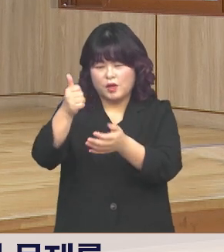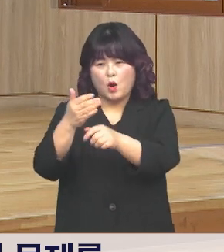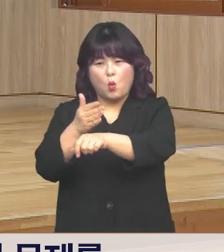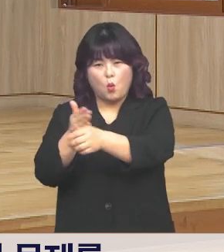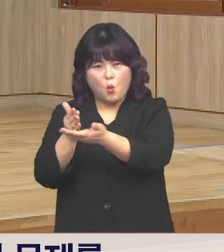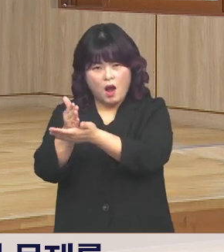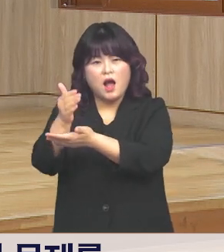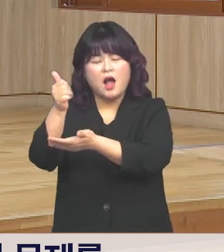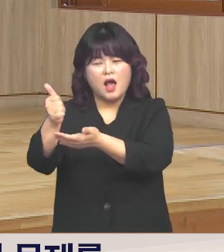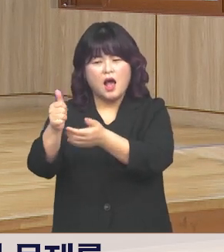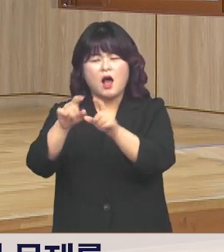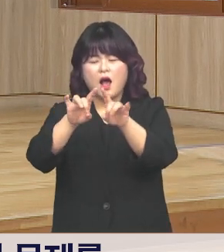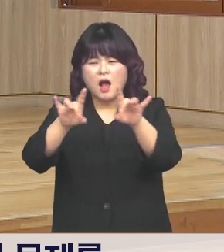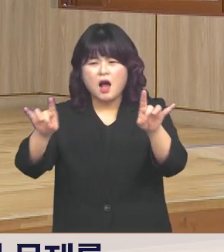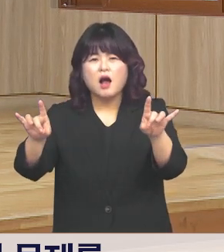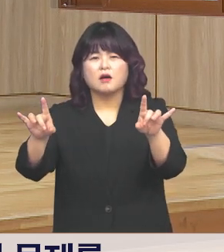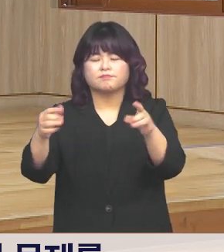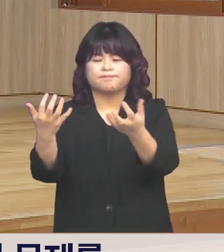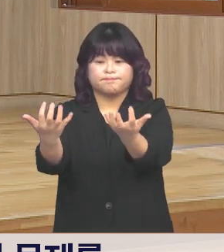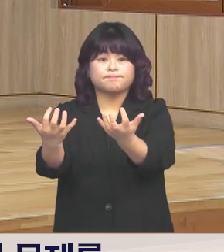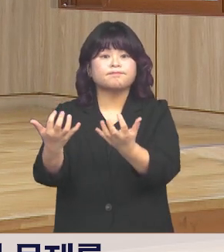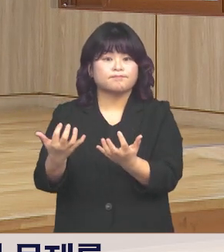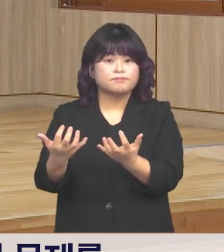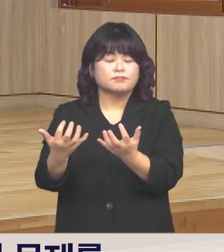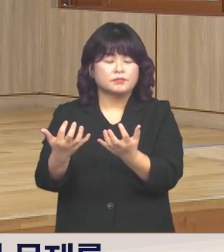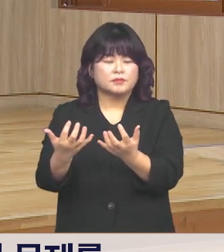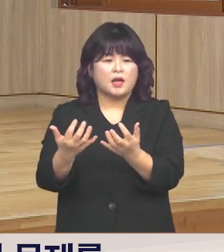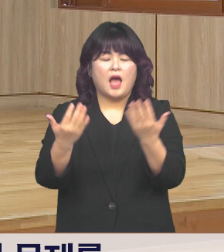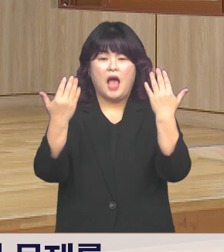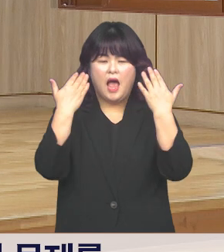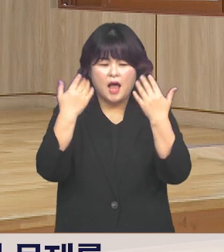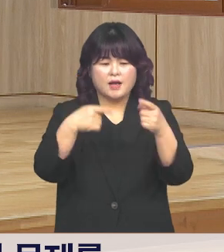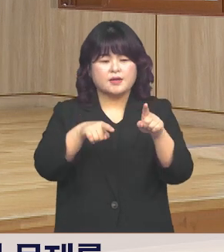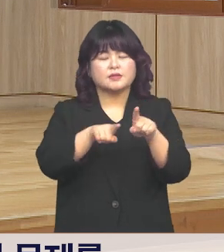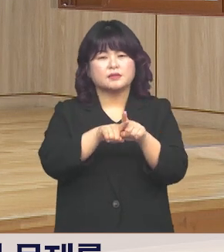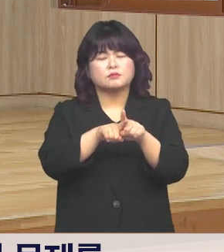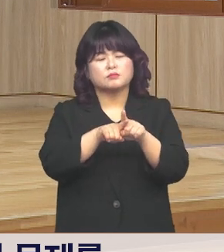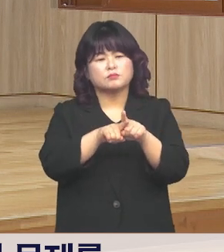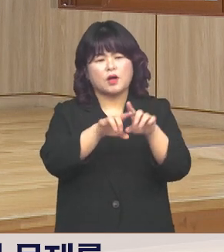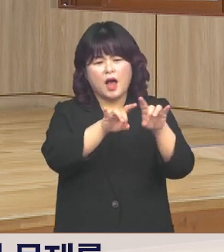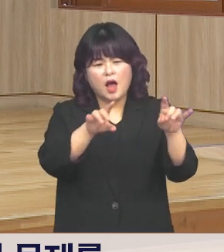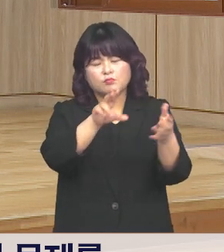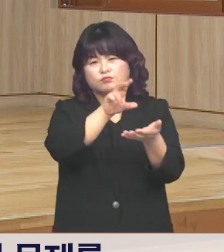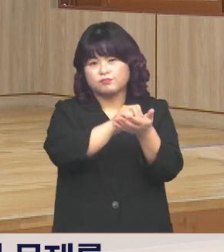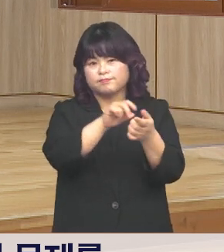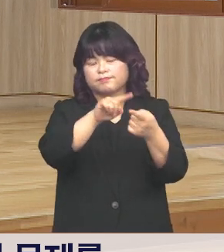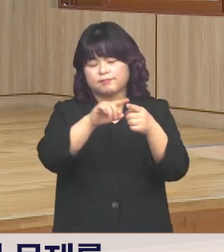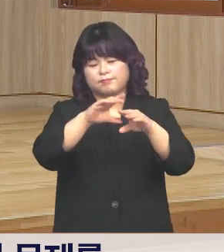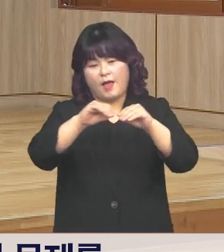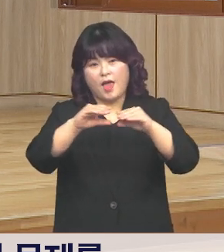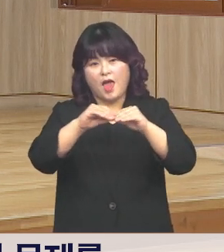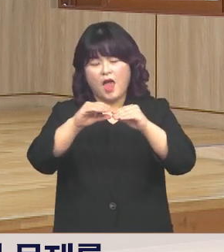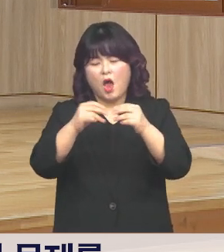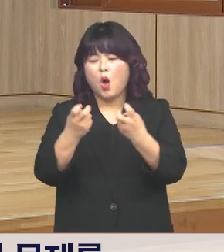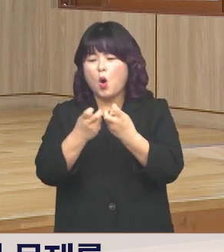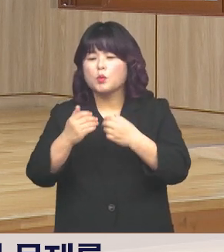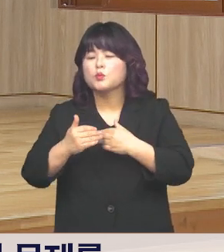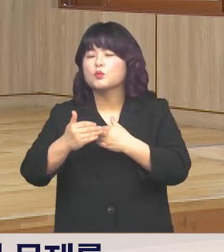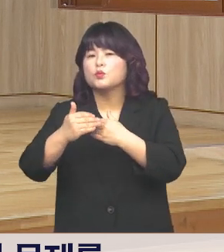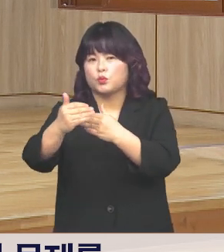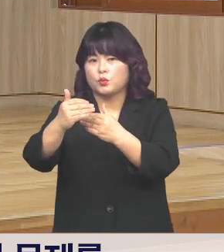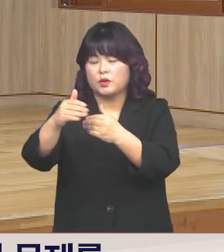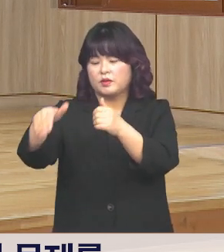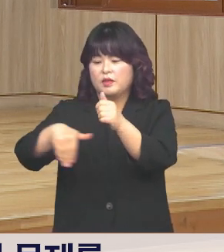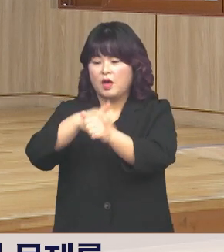국장님, 과장님 이런 분들이 나오셔서 학교에 각 있는 여러 가지 문제를 해결하고 현재 어떻게